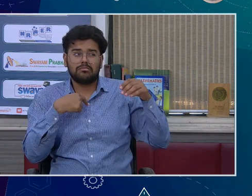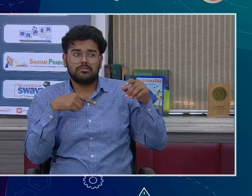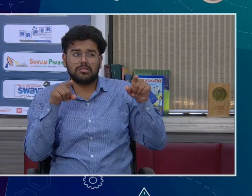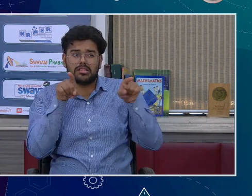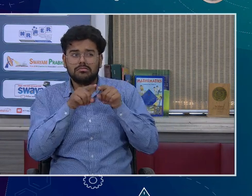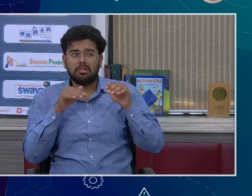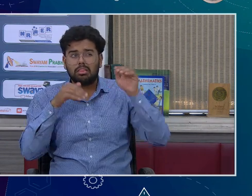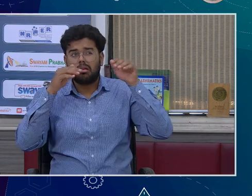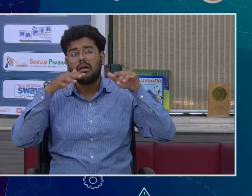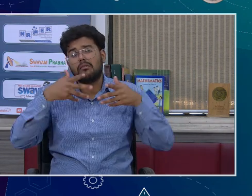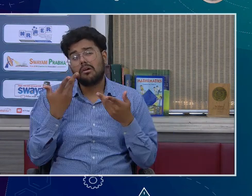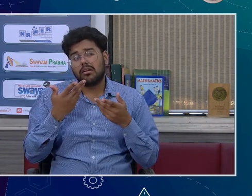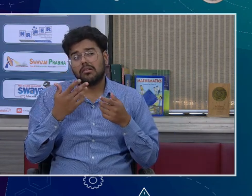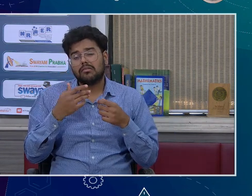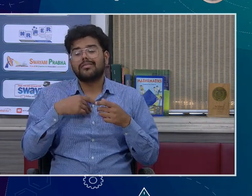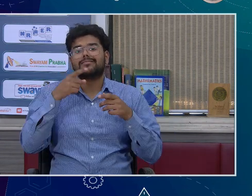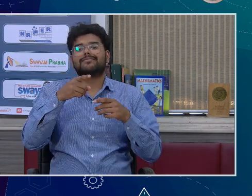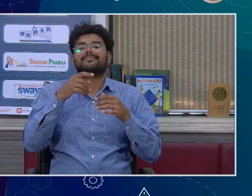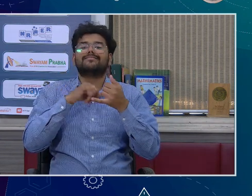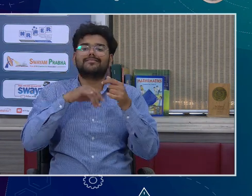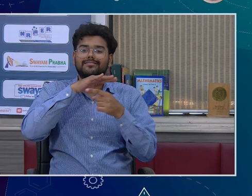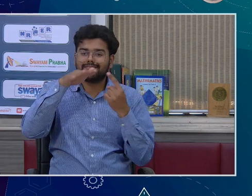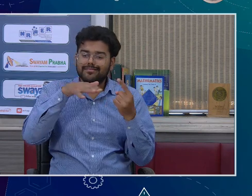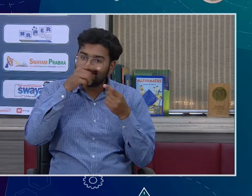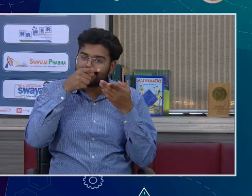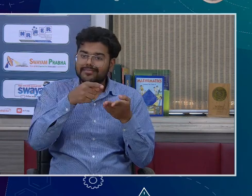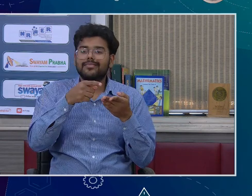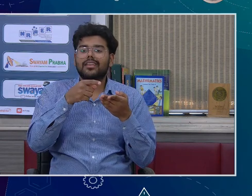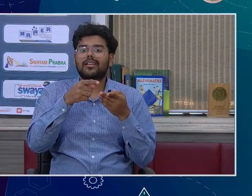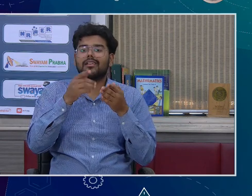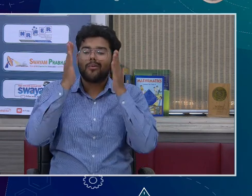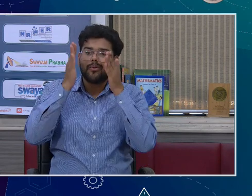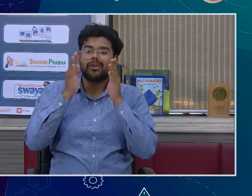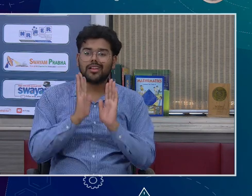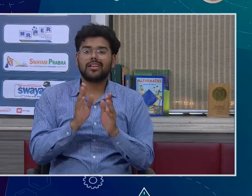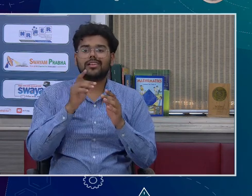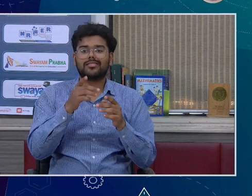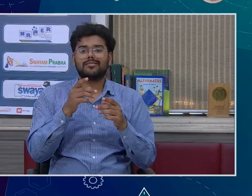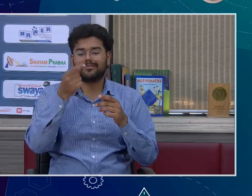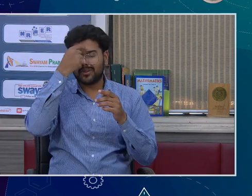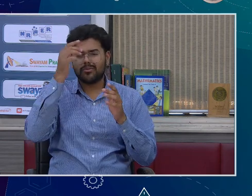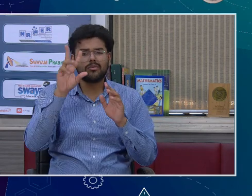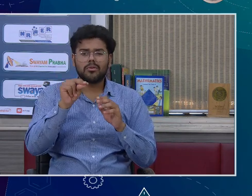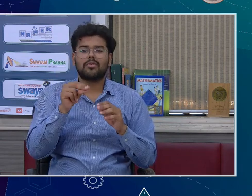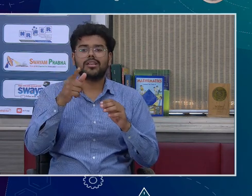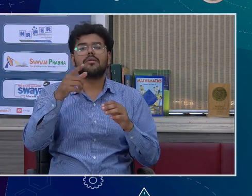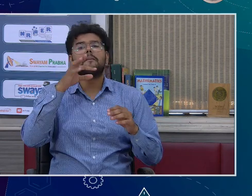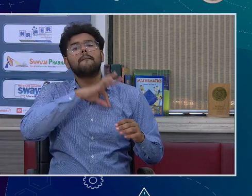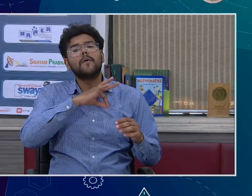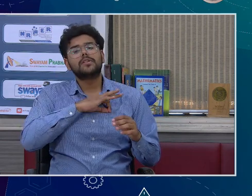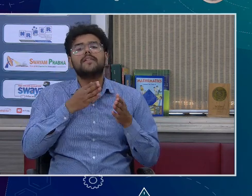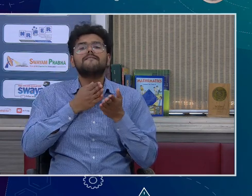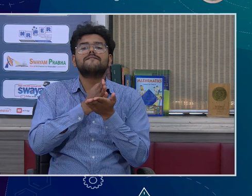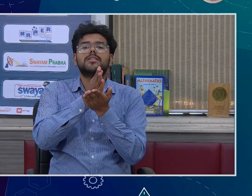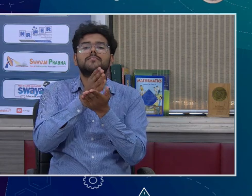लेट्स ट्राई टू मेक दिस फोकस ऑन दिस पर्टिकुलर प्रॉब्लम दैट द चाइल्ड फेसेस. तो आप उसको पॉजिटिव वे से समझा सकते